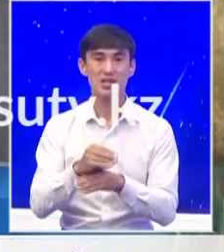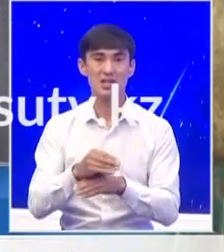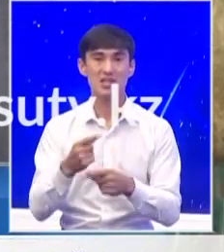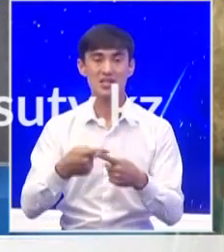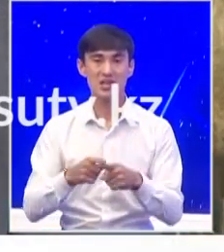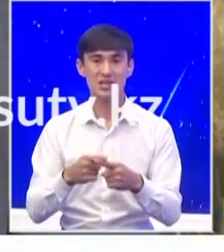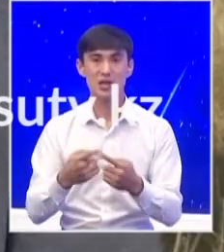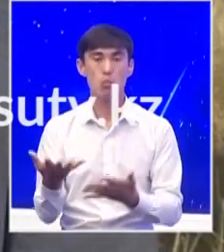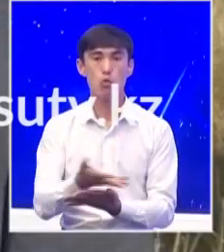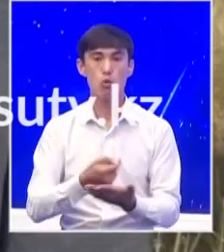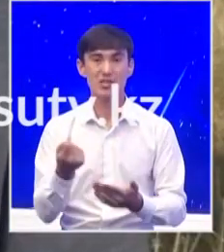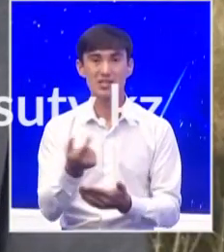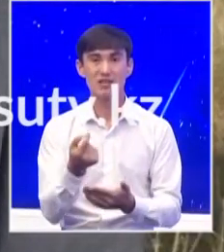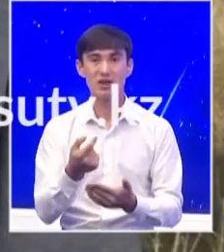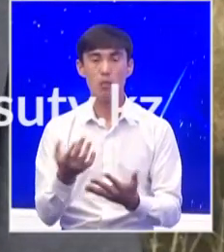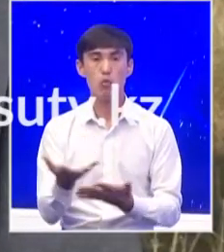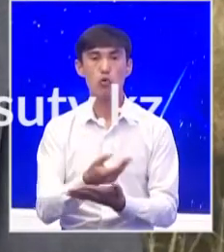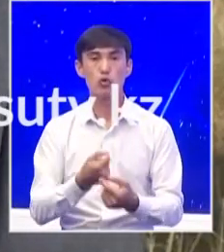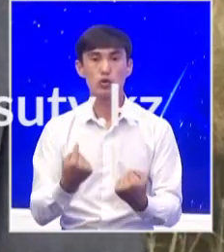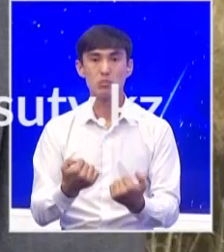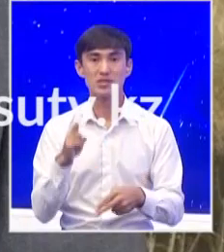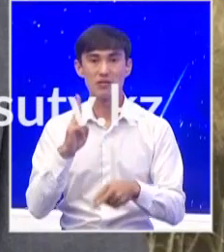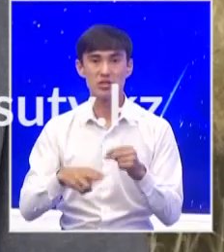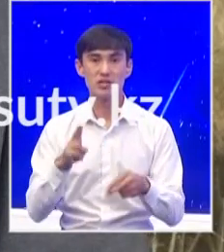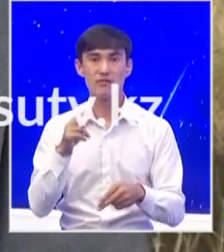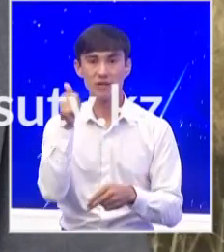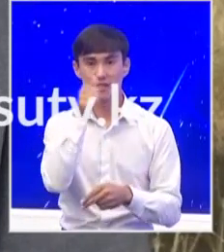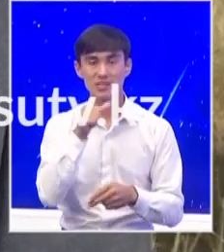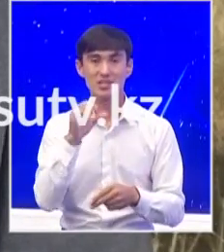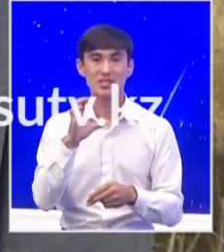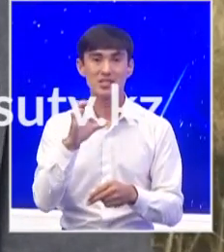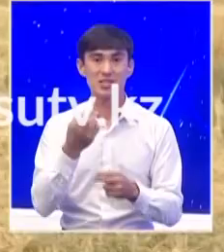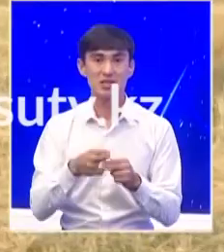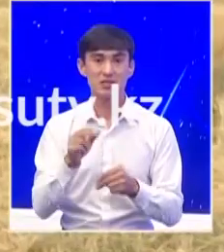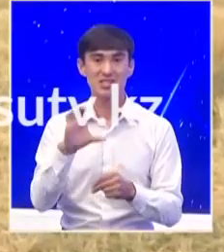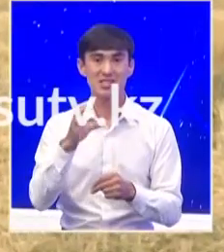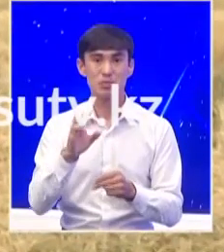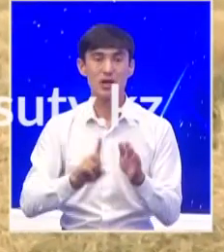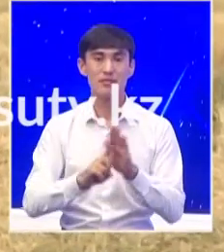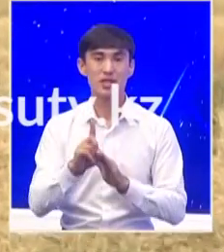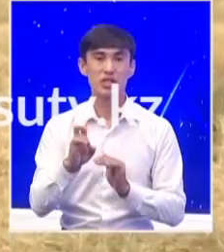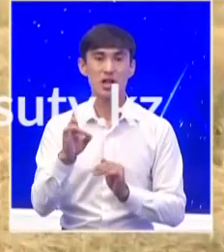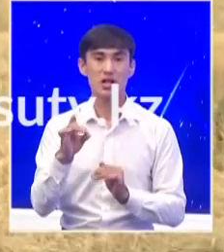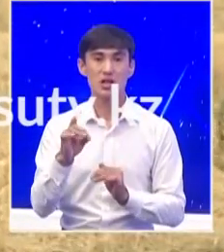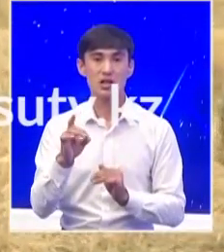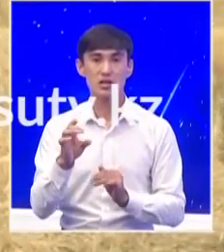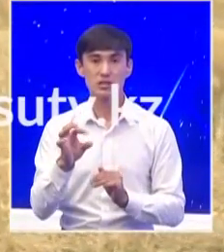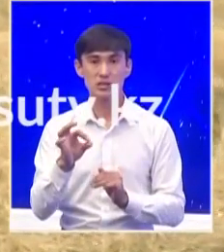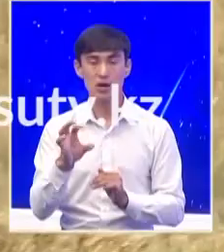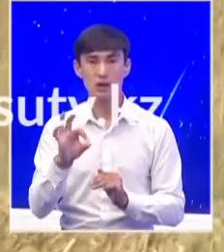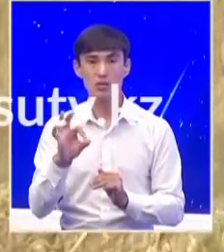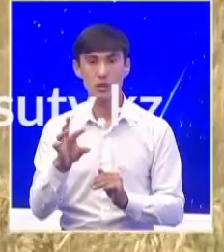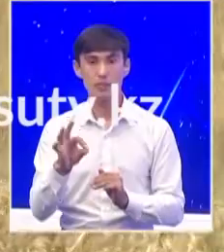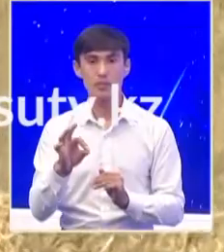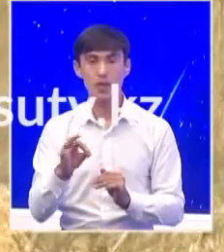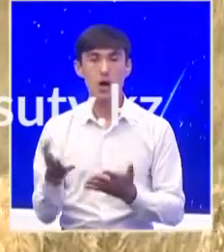зерновых. В целом все работы по уборке урожая мы намерены завершить в конце сентября, в начале октября. Активными темпами проходит не только уборка